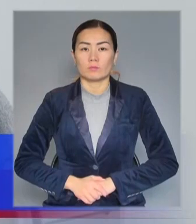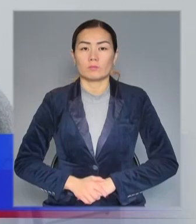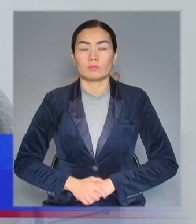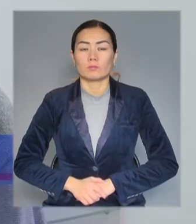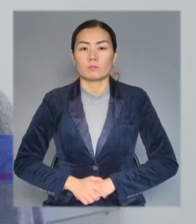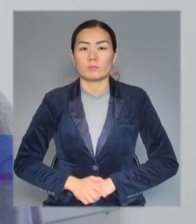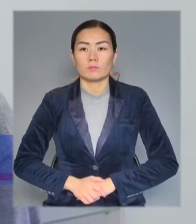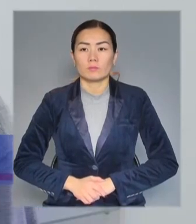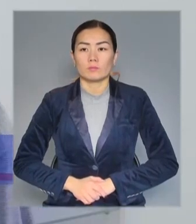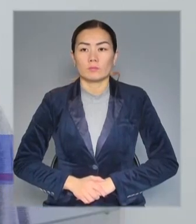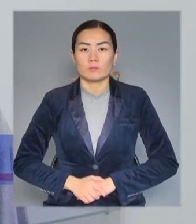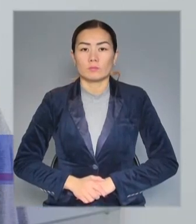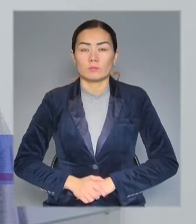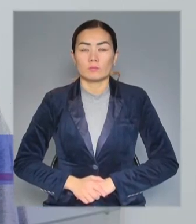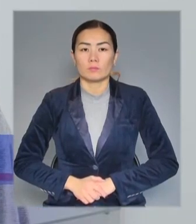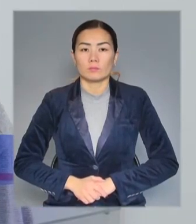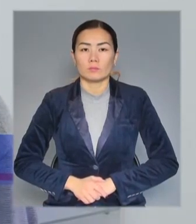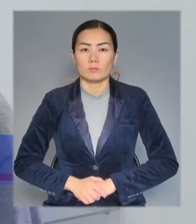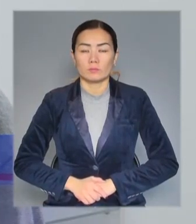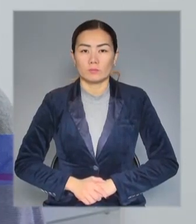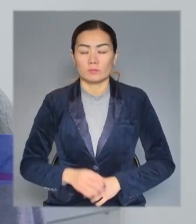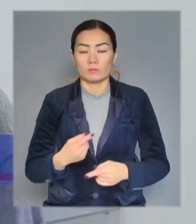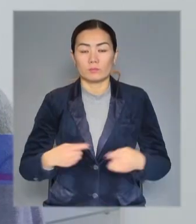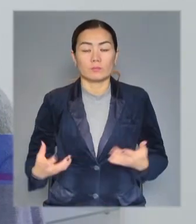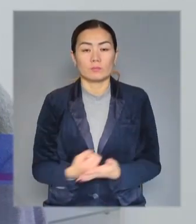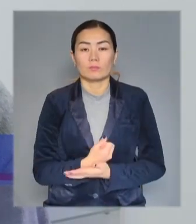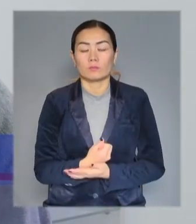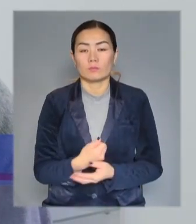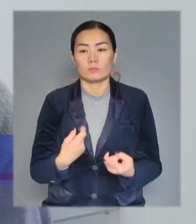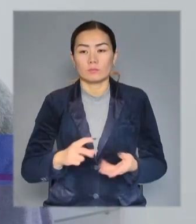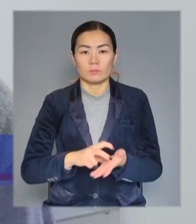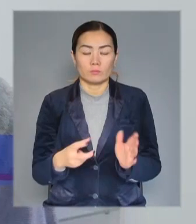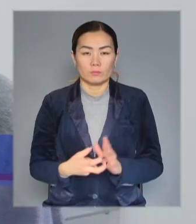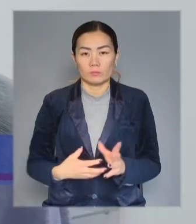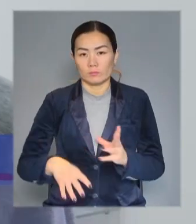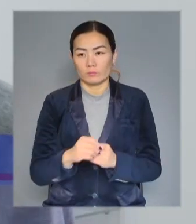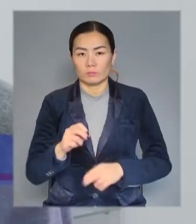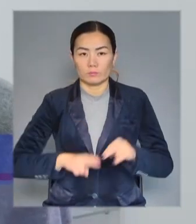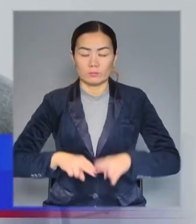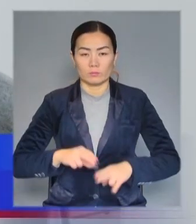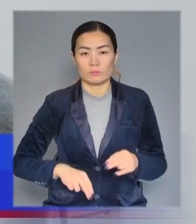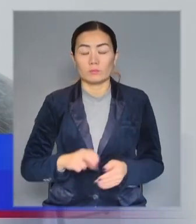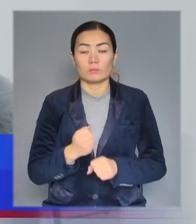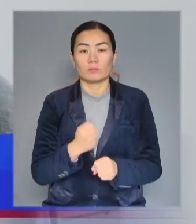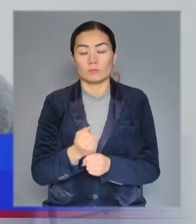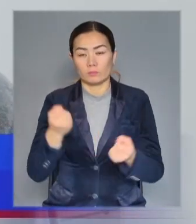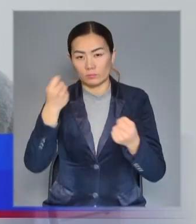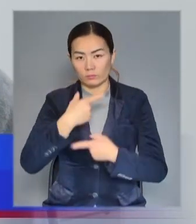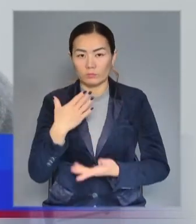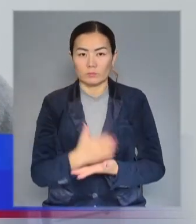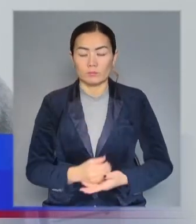Көптеген жәдігерлер мен жәдігерлер шықты. Сонымен бірге көптеген бөлмелер менен құрылыс объектілері